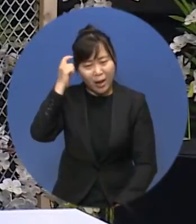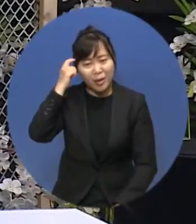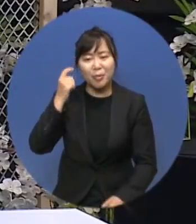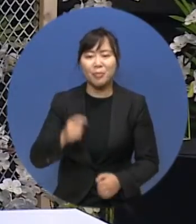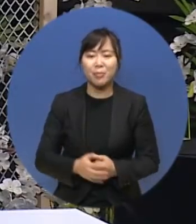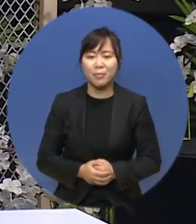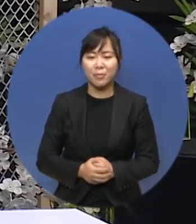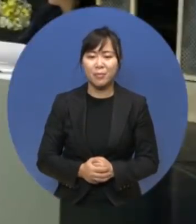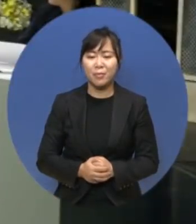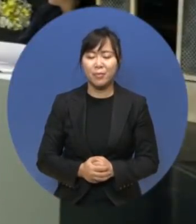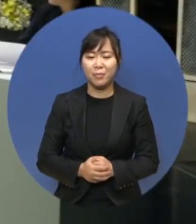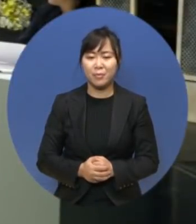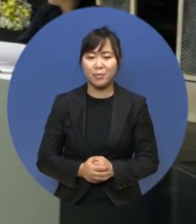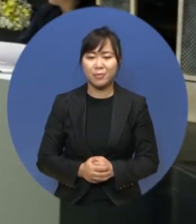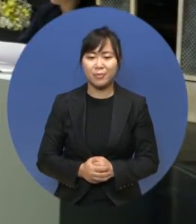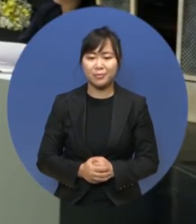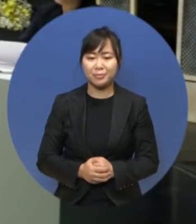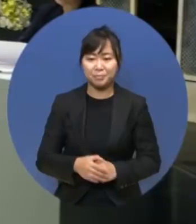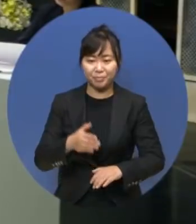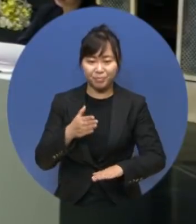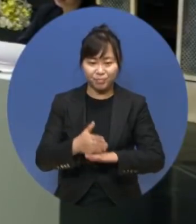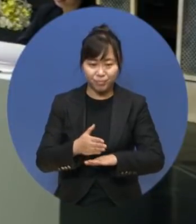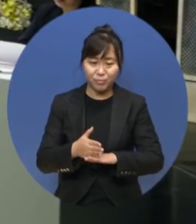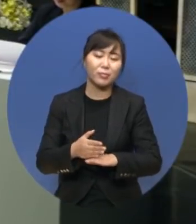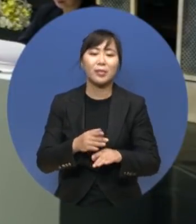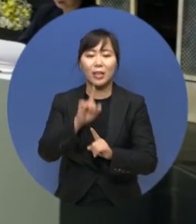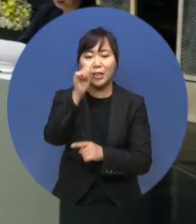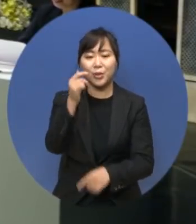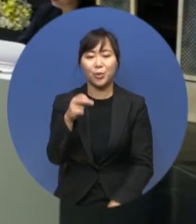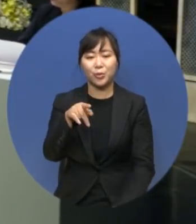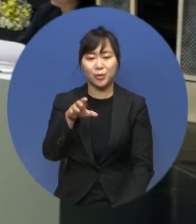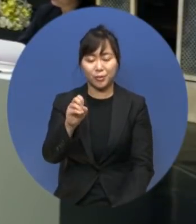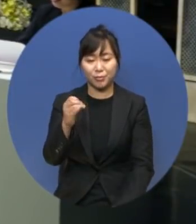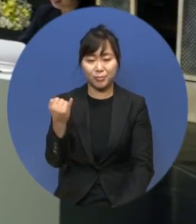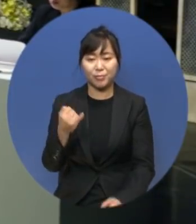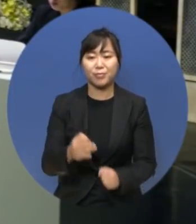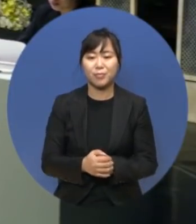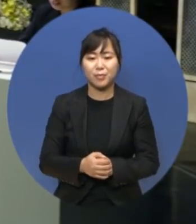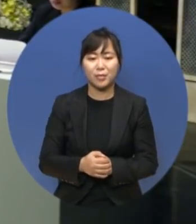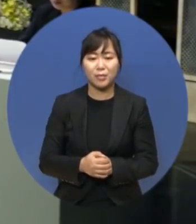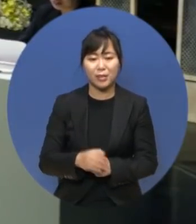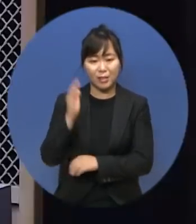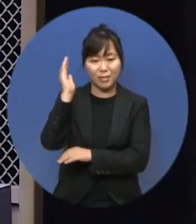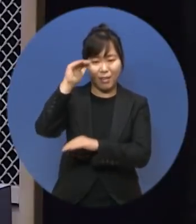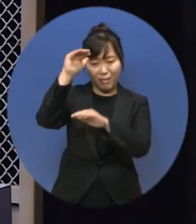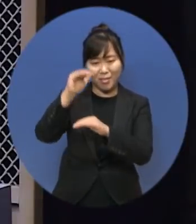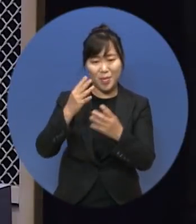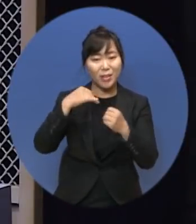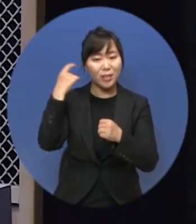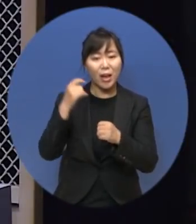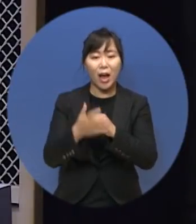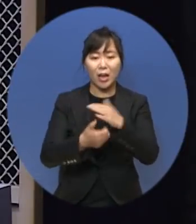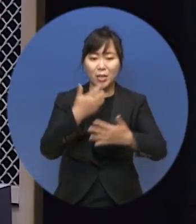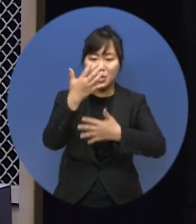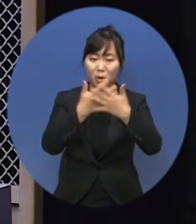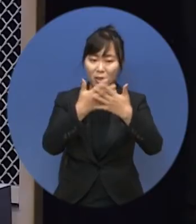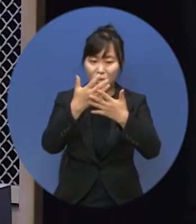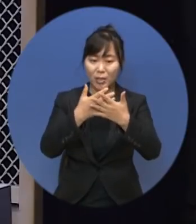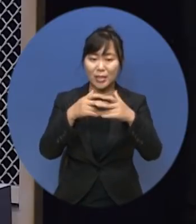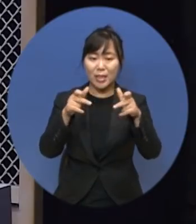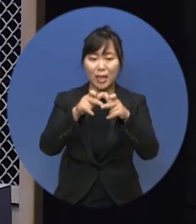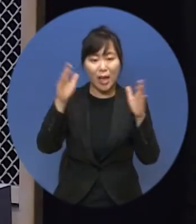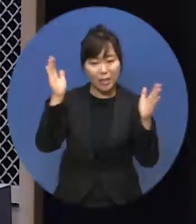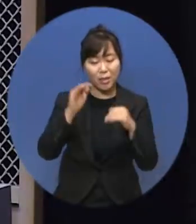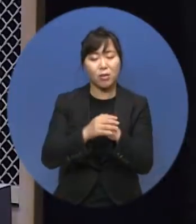가져봅니다. 네, 감사합니다. 이호선 국장님. 예, 좋은 말씀 많이 들었고요. 아까 화면에서